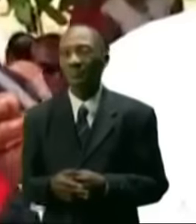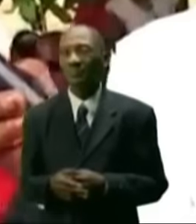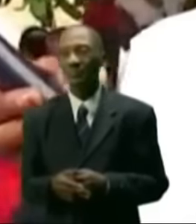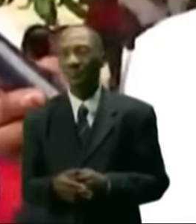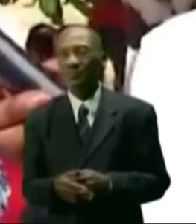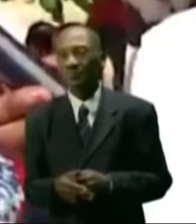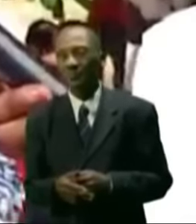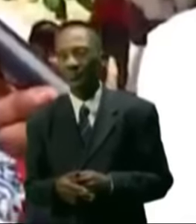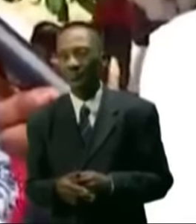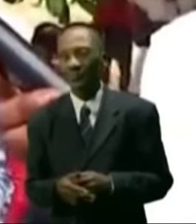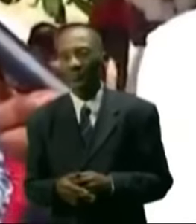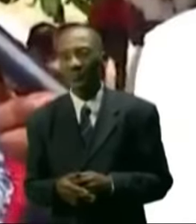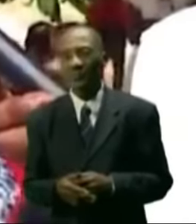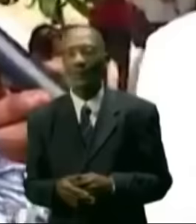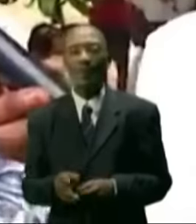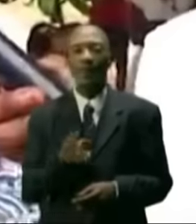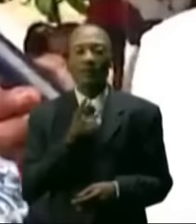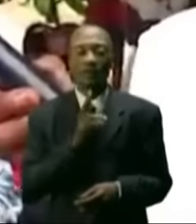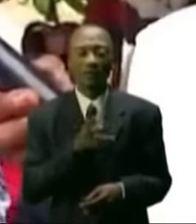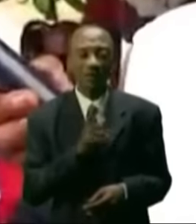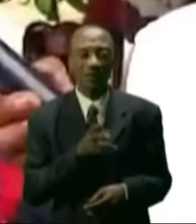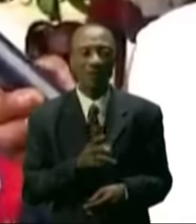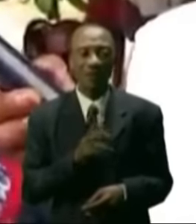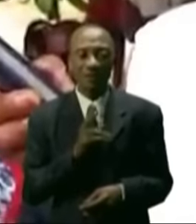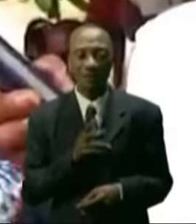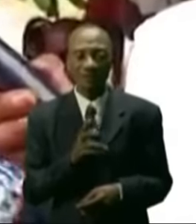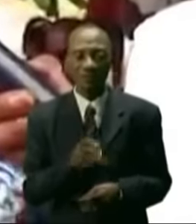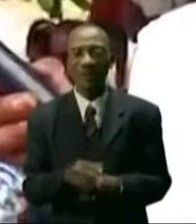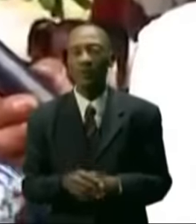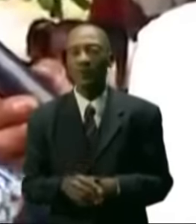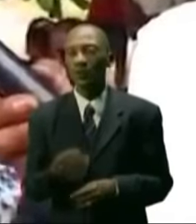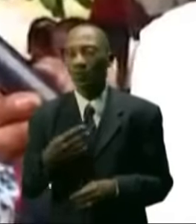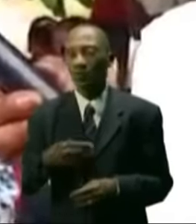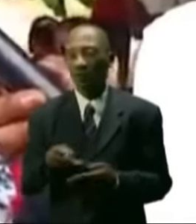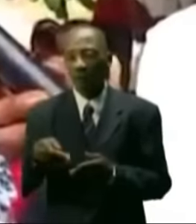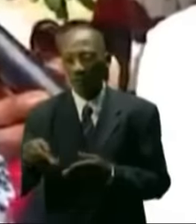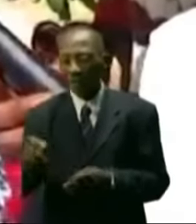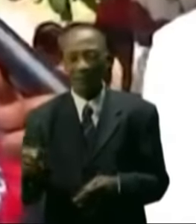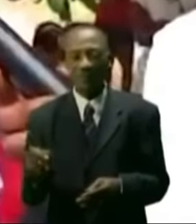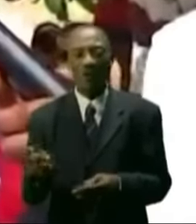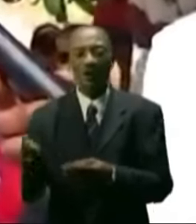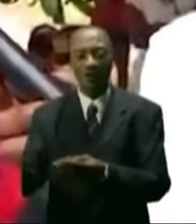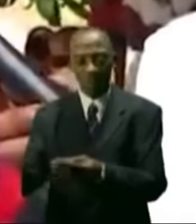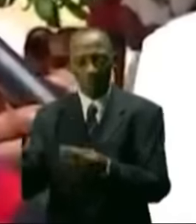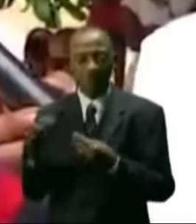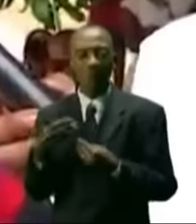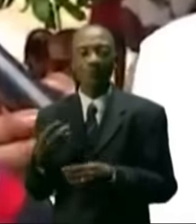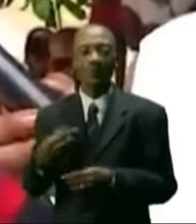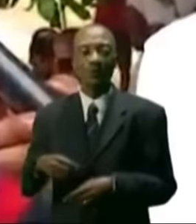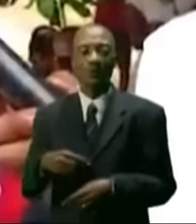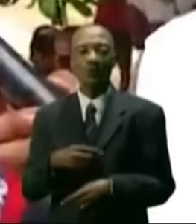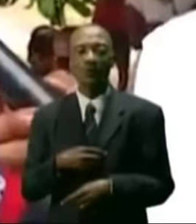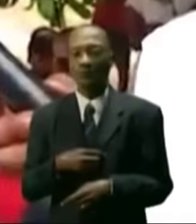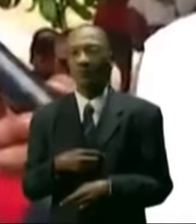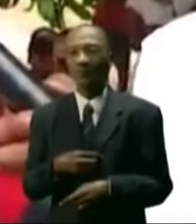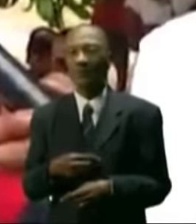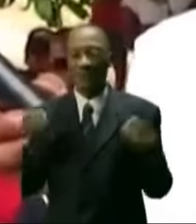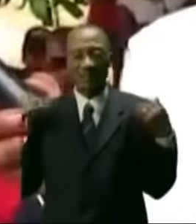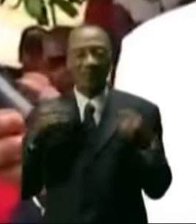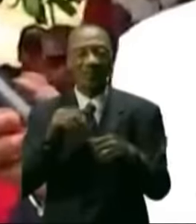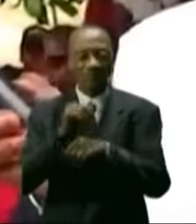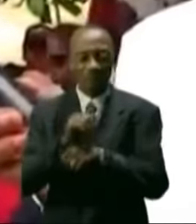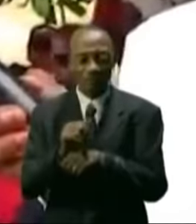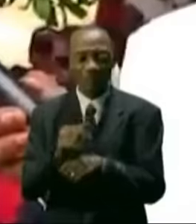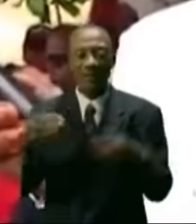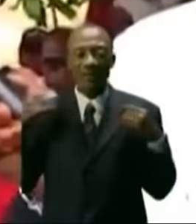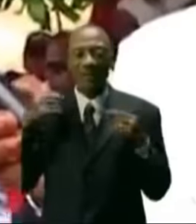Ça c'est vrai, on n'a pas acheté, mais on nous a donné, merci pour ce que les chefs coutumiers, les chefs de groupement nous